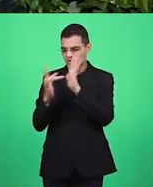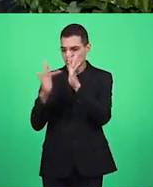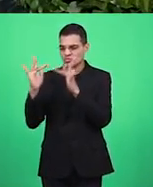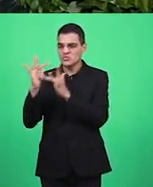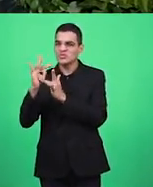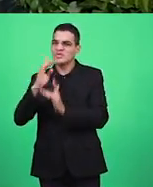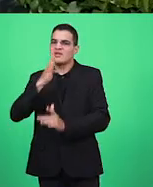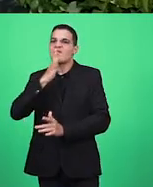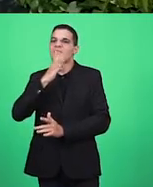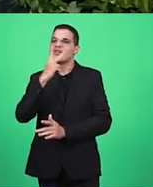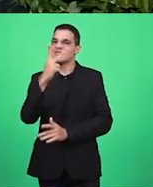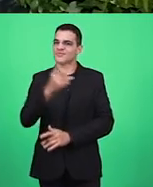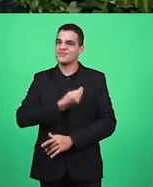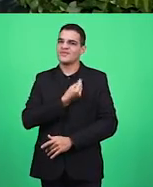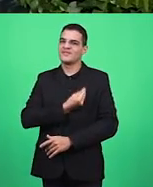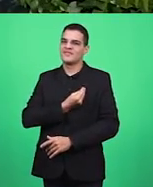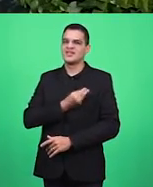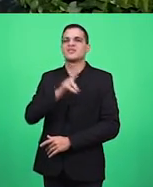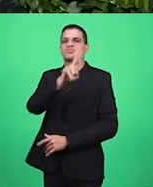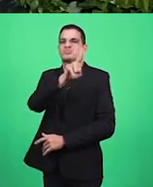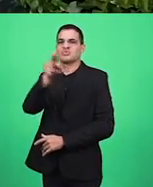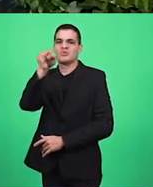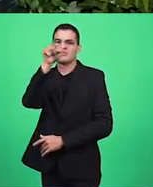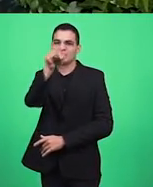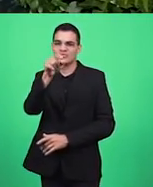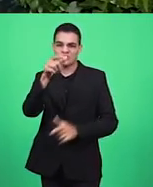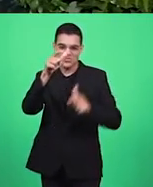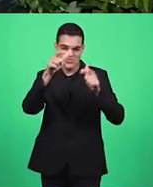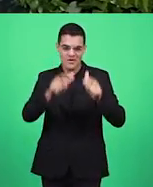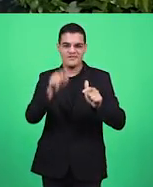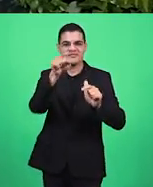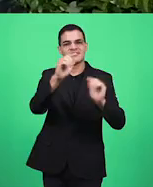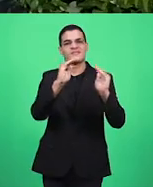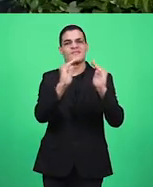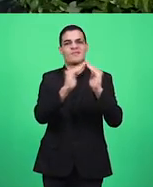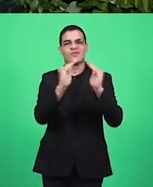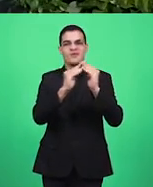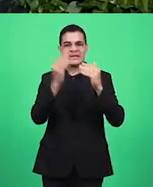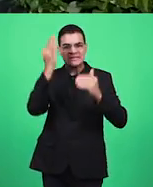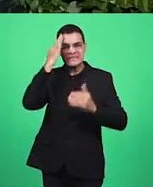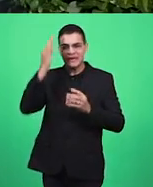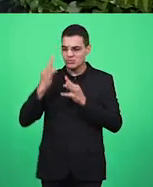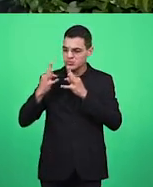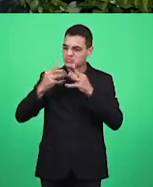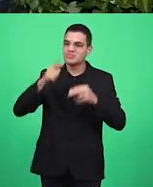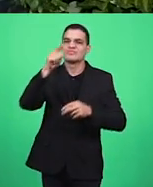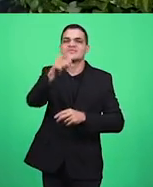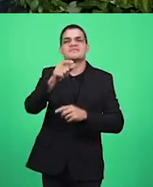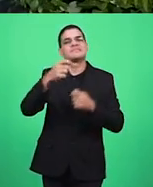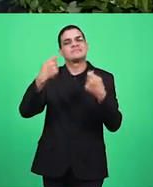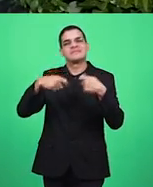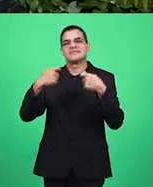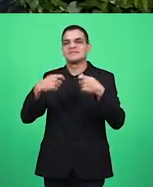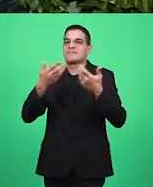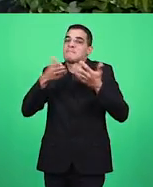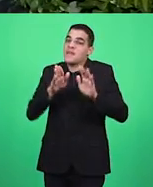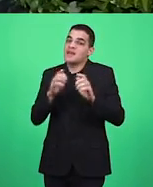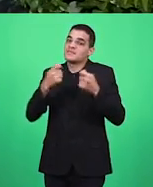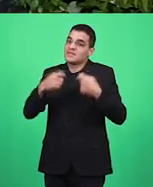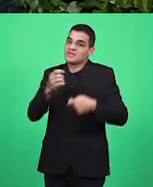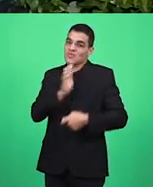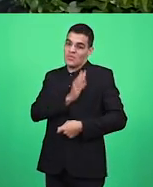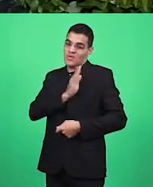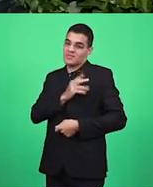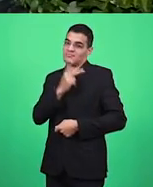знает тебя, Он знает твое имя, Он знает, где ты живешь, Он знает, чем ты нуждаешься. Но открой Ему сердце